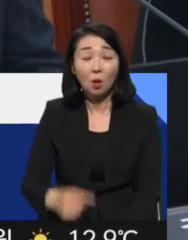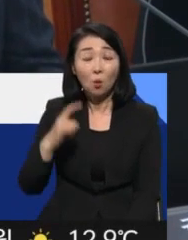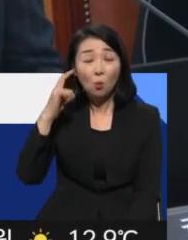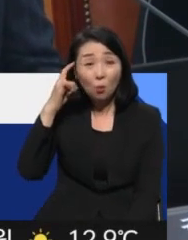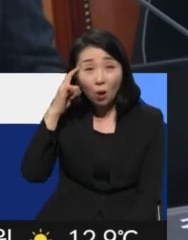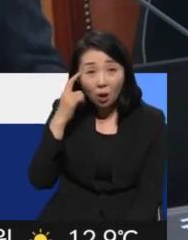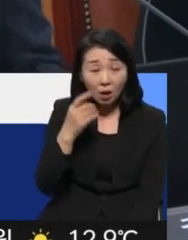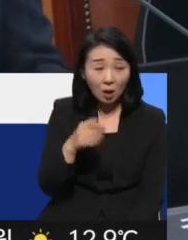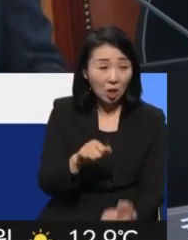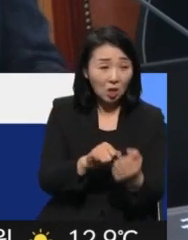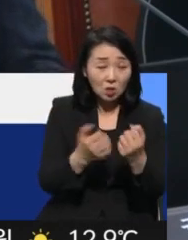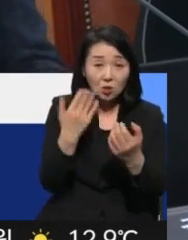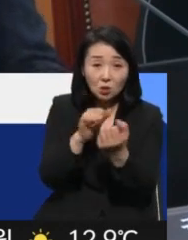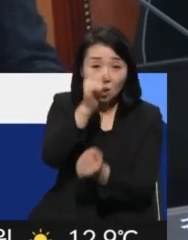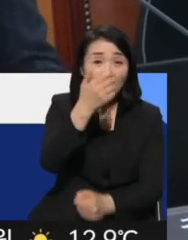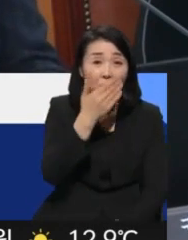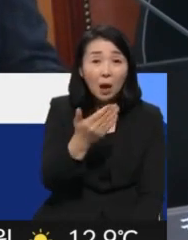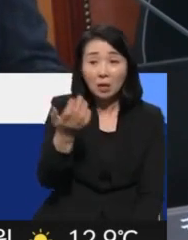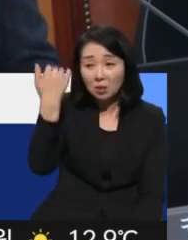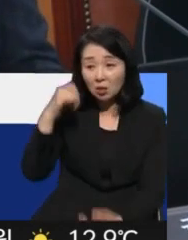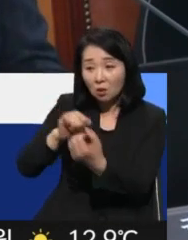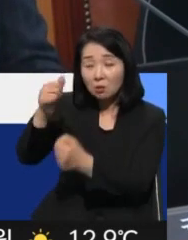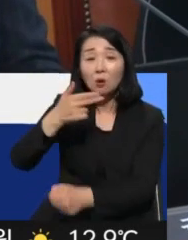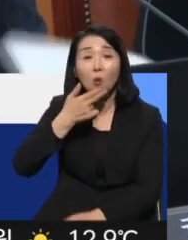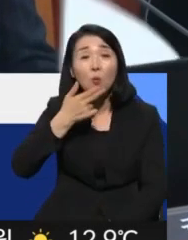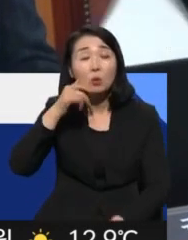있었던 영장을 그때 그 전까지는 발부를 안 하냐는 거죠.